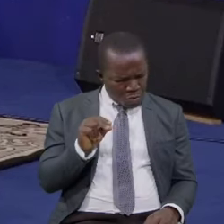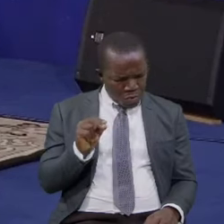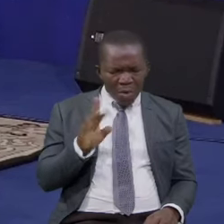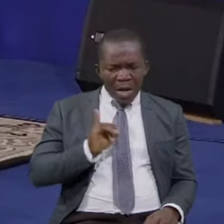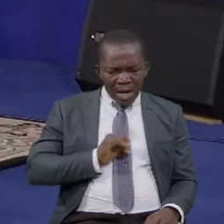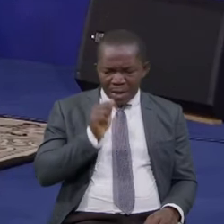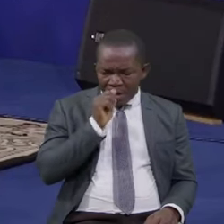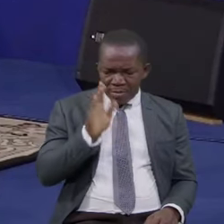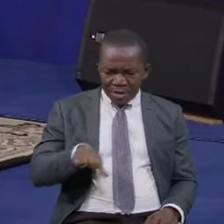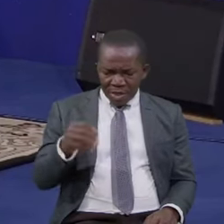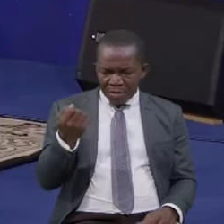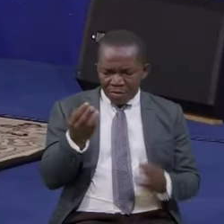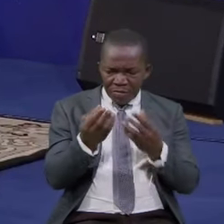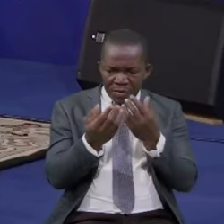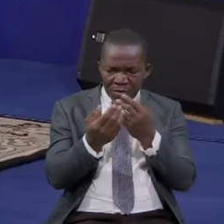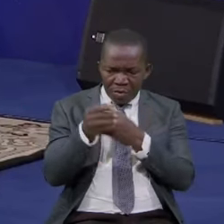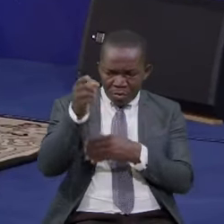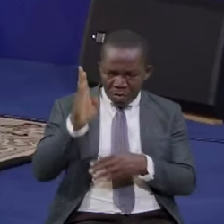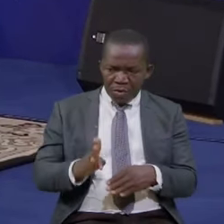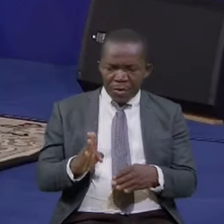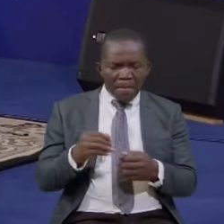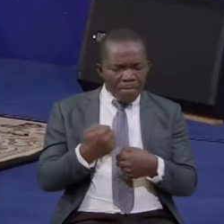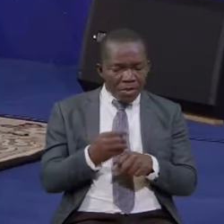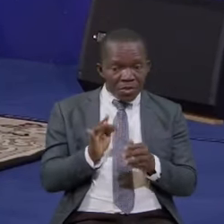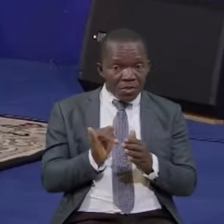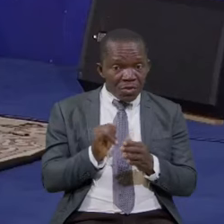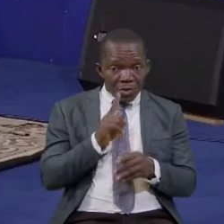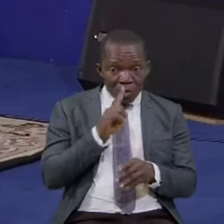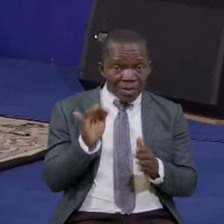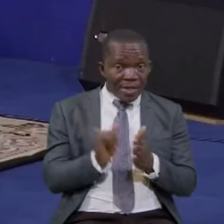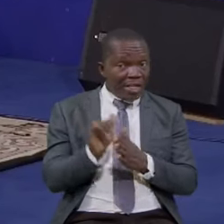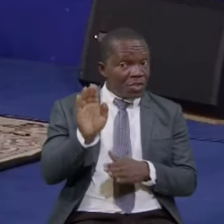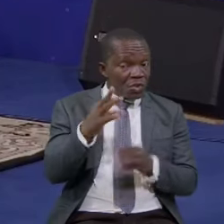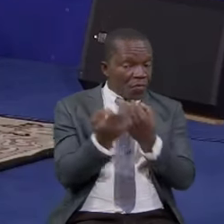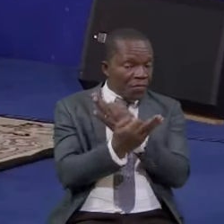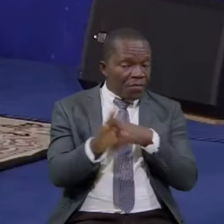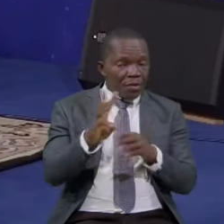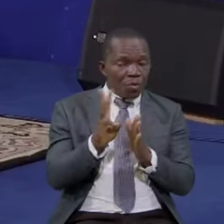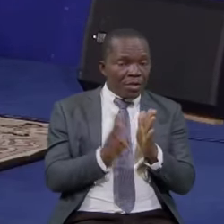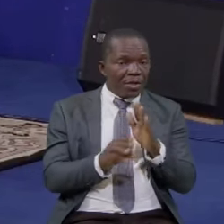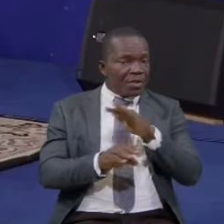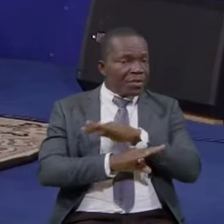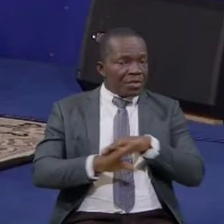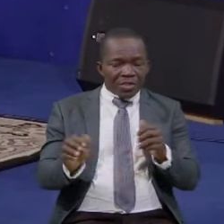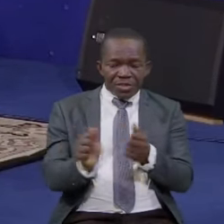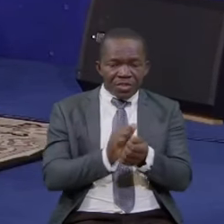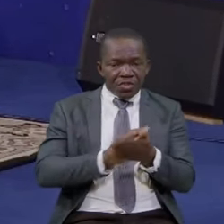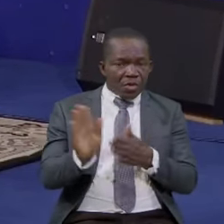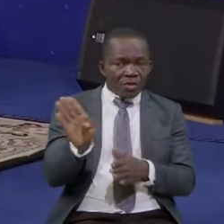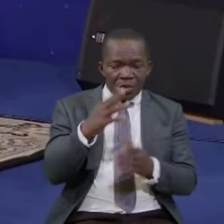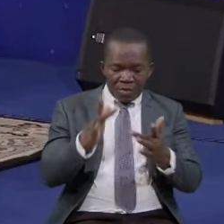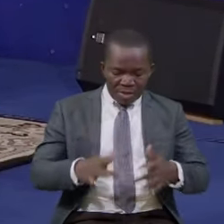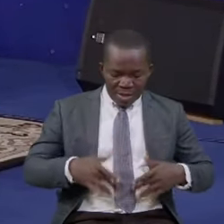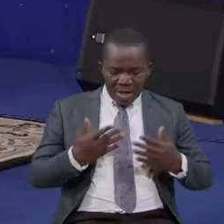arbitre ne te ruine pas ruine pas ta vie maintenant le juste vivra pas la foi mais si quelqu'un se